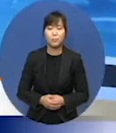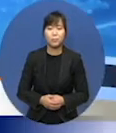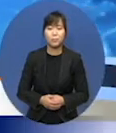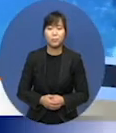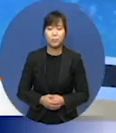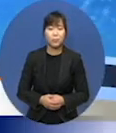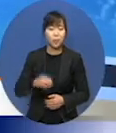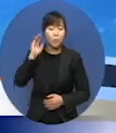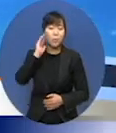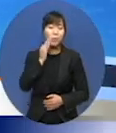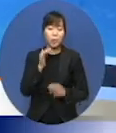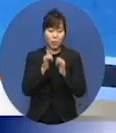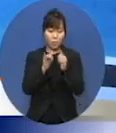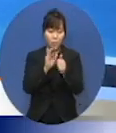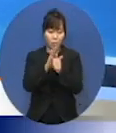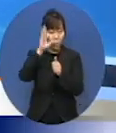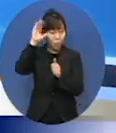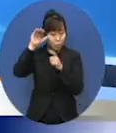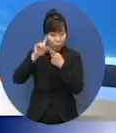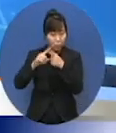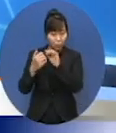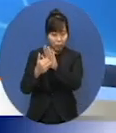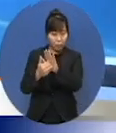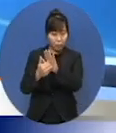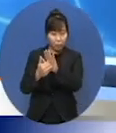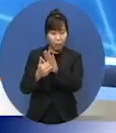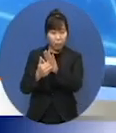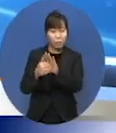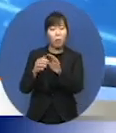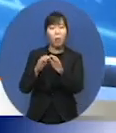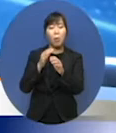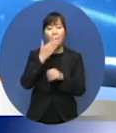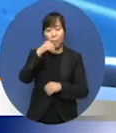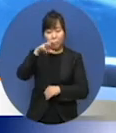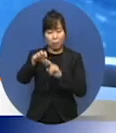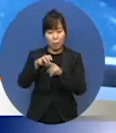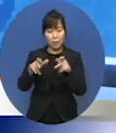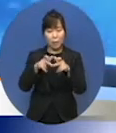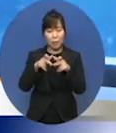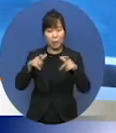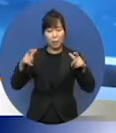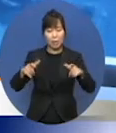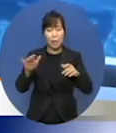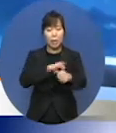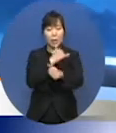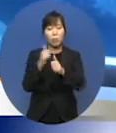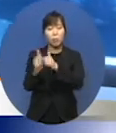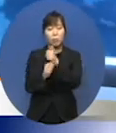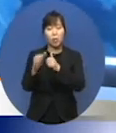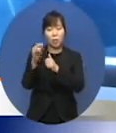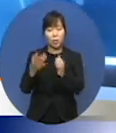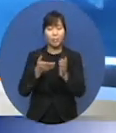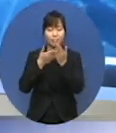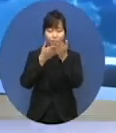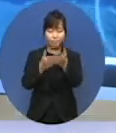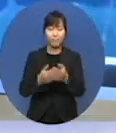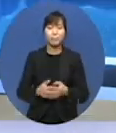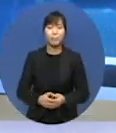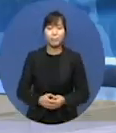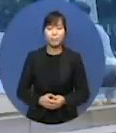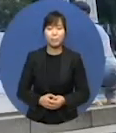청각장애인의 보조 견을 거부한 프랜차이즈 업체에 대해 장애가 인권이 의 진정을 제기했습니다